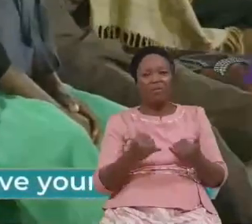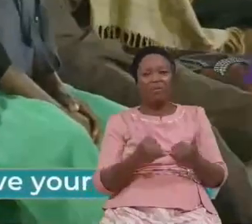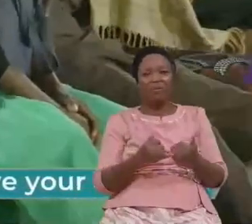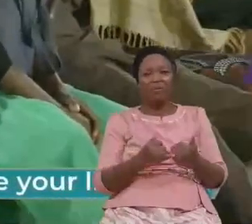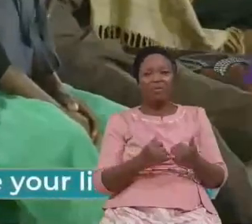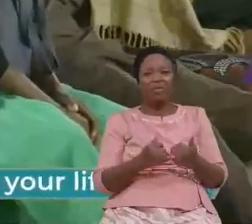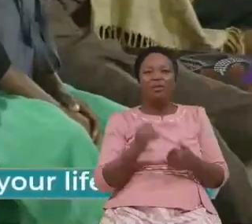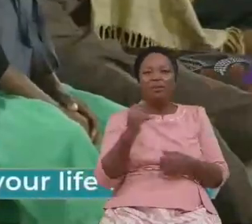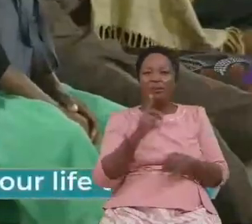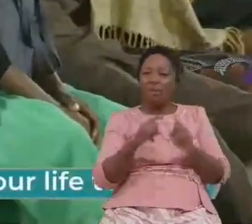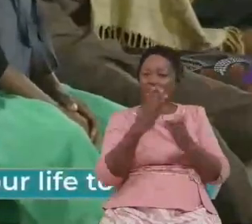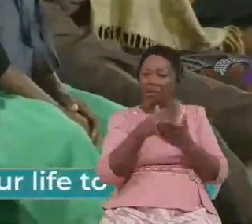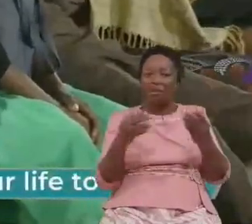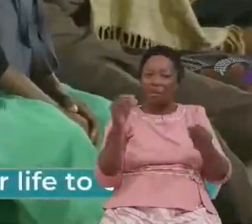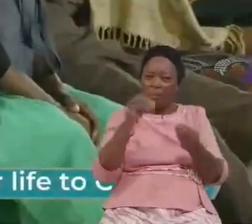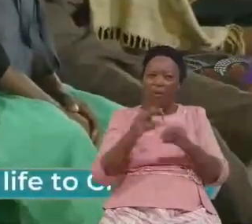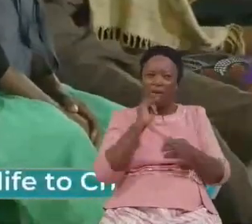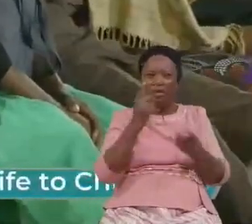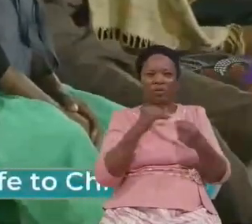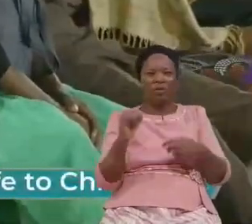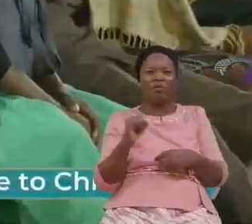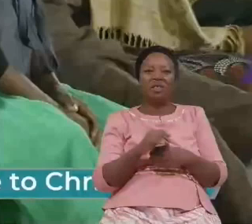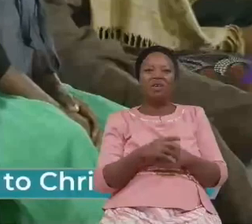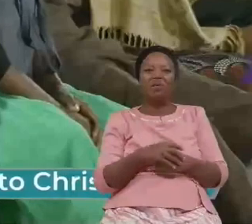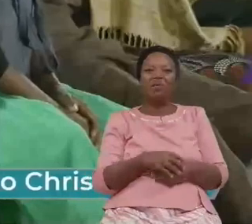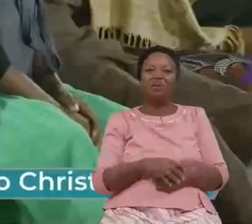quelque chose viendra le plus